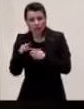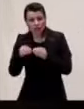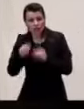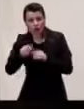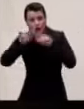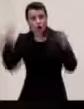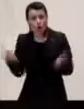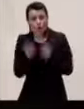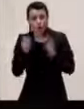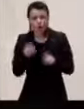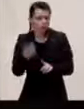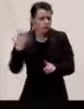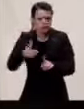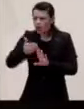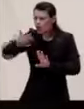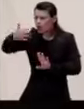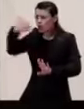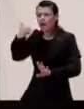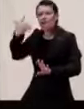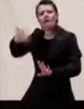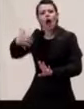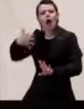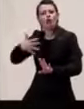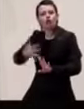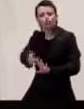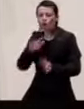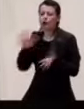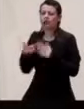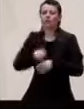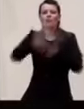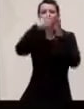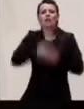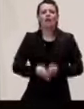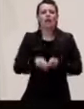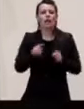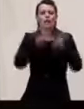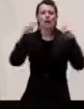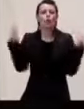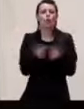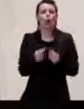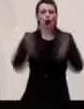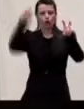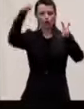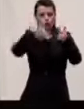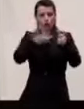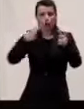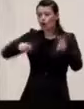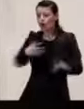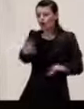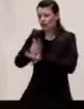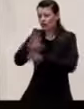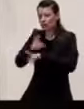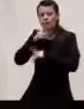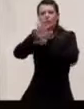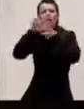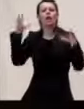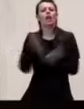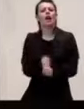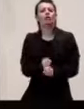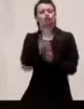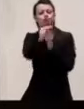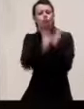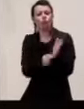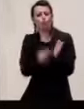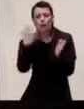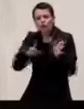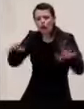linee guida e tutto all'interno, voglio dire, di una delibera quadro che riassume le tante cose fatte. Ma sin dai primi giorni